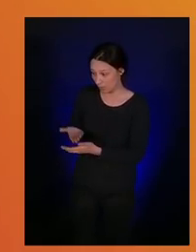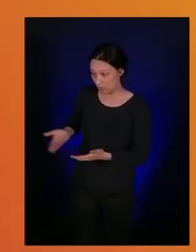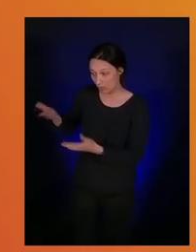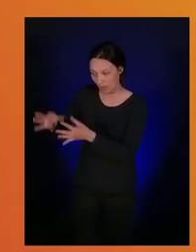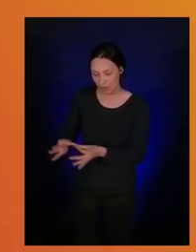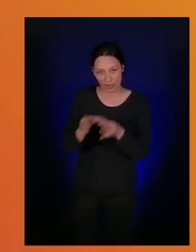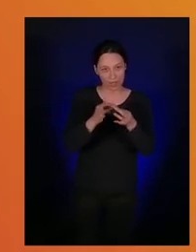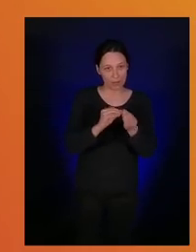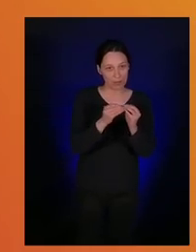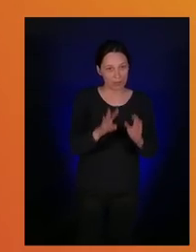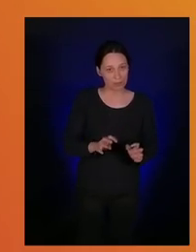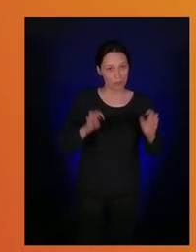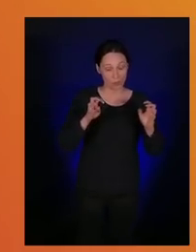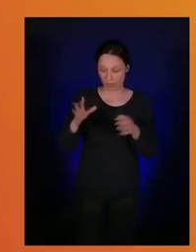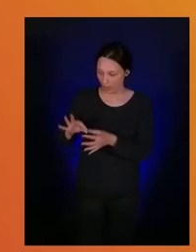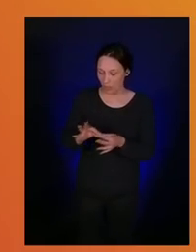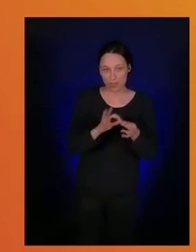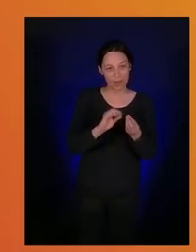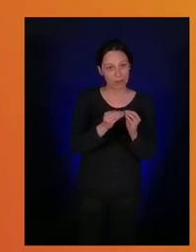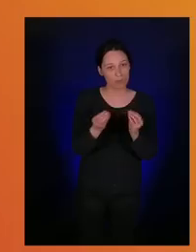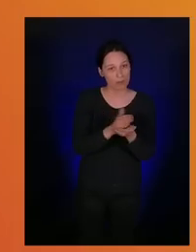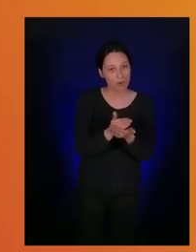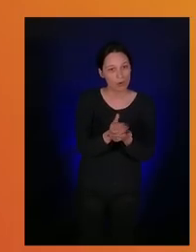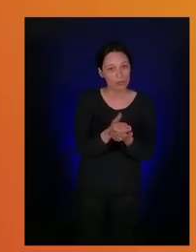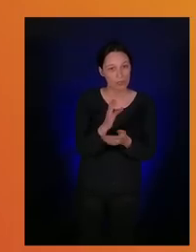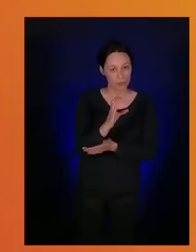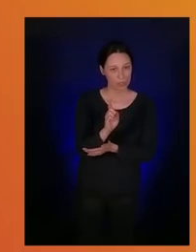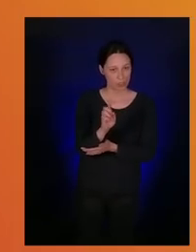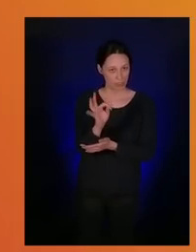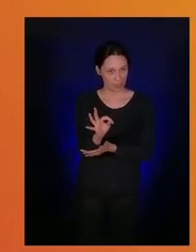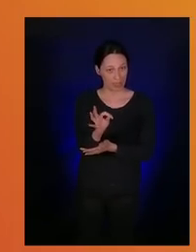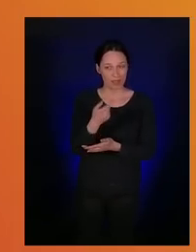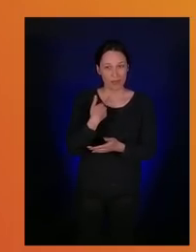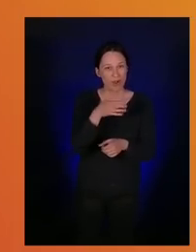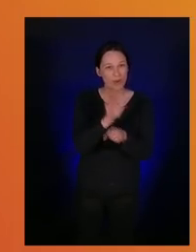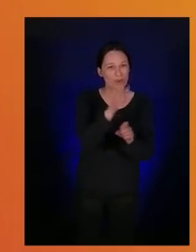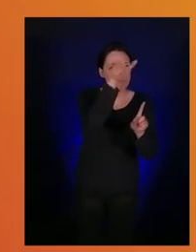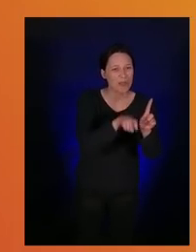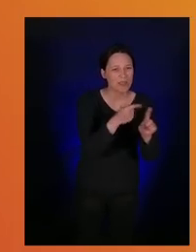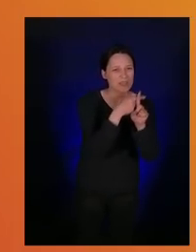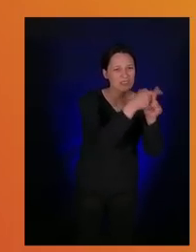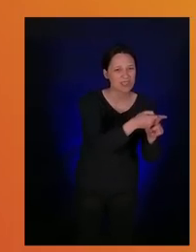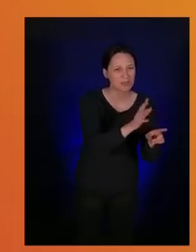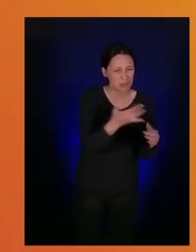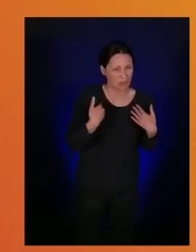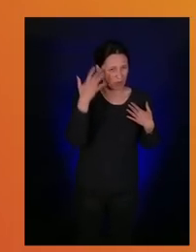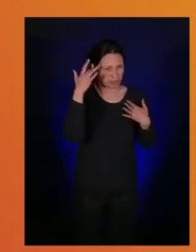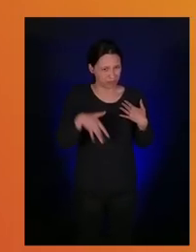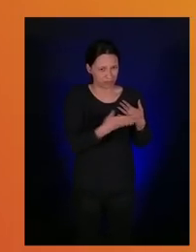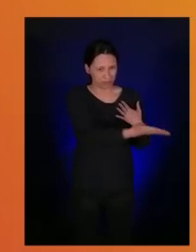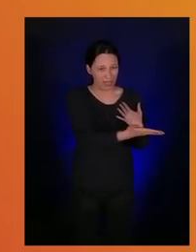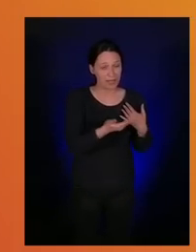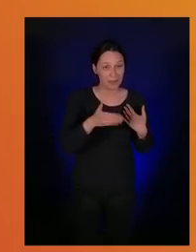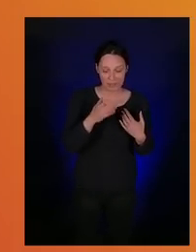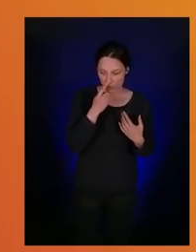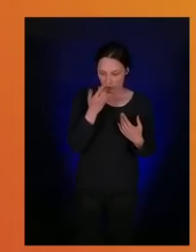des problèmes d'orientation de la CGT. Et ce ne sont pas des questions de personnes, je ne connais pas Marie Buisson, mais c'est bien un problème d'orientation de fond qui